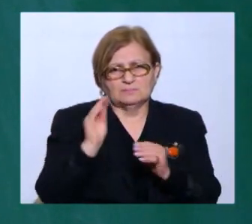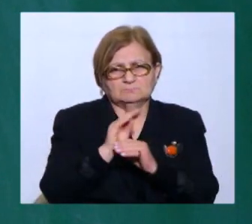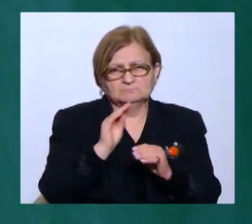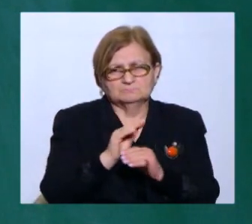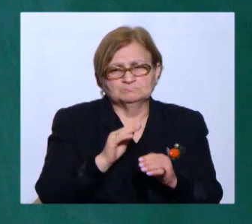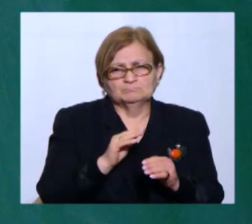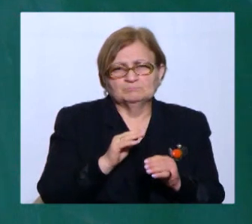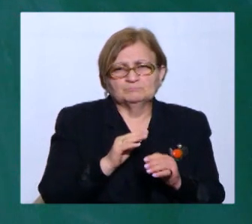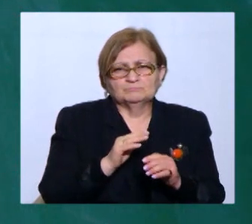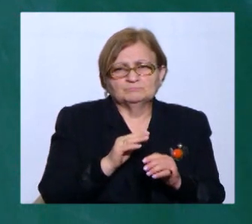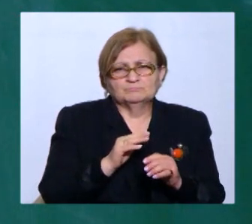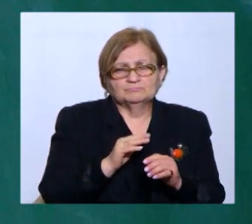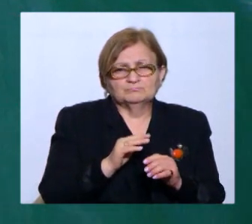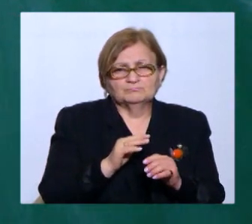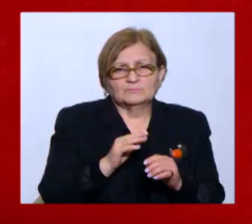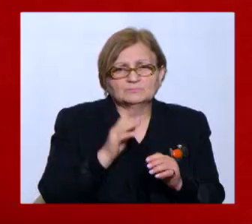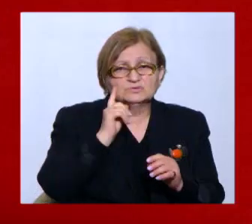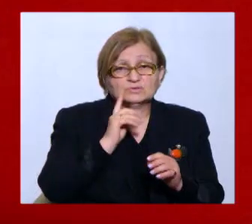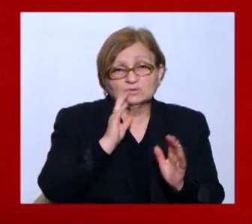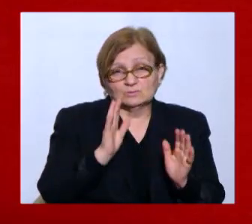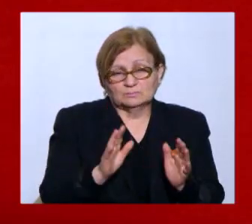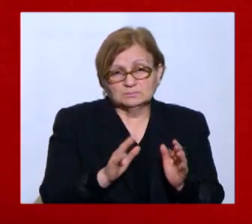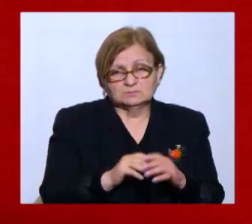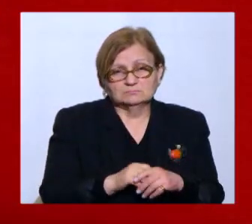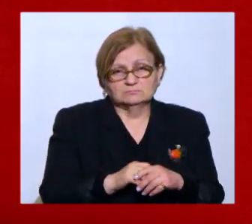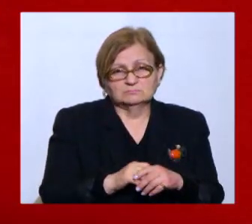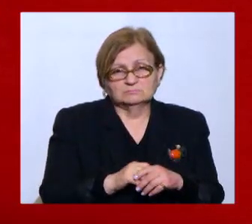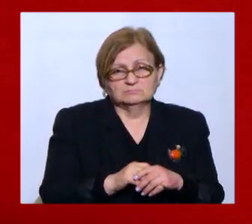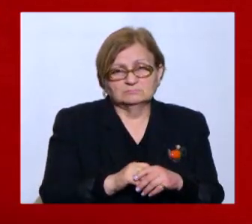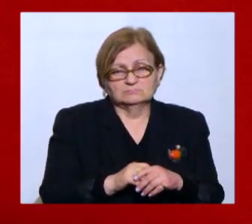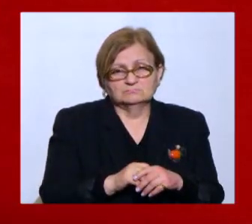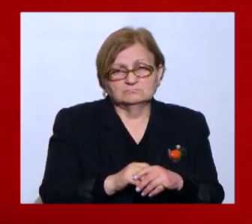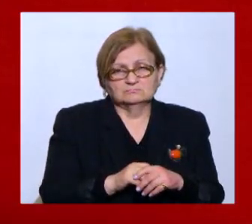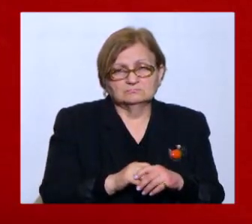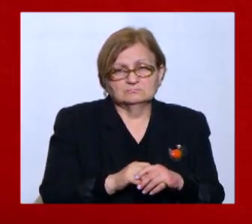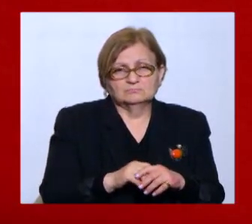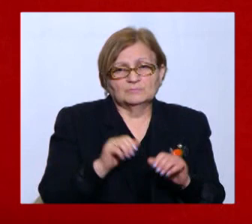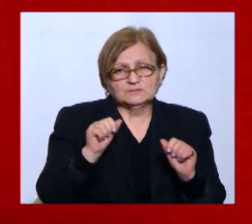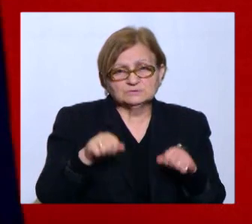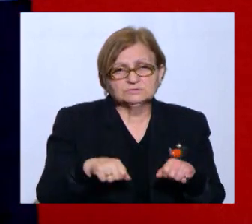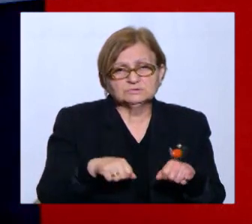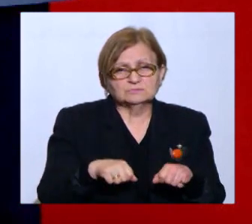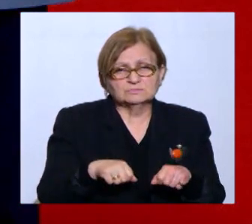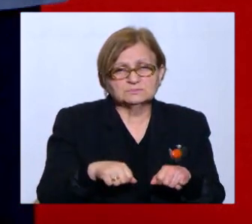ყველა ფუნქციებში. ჯერჯერობით ყოველ შემთხვევაში. რაც აქამდე გავიარეთ. შეგვიძლია